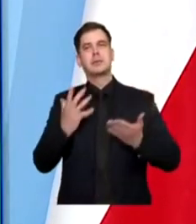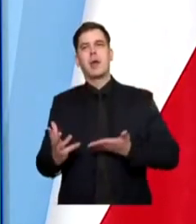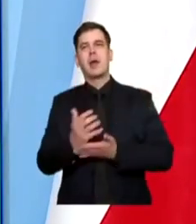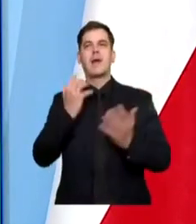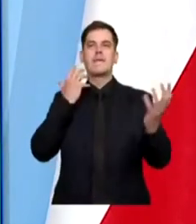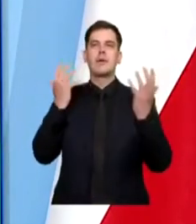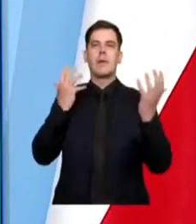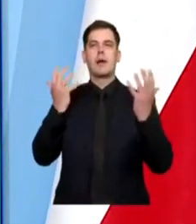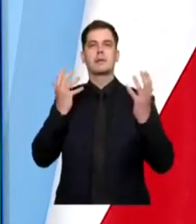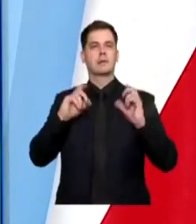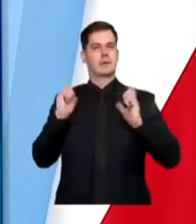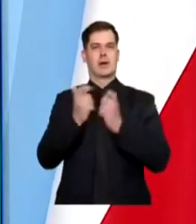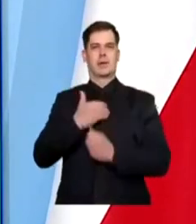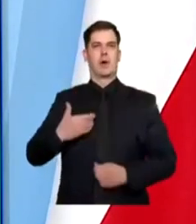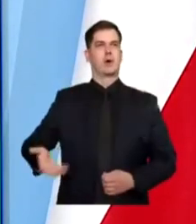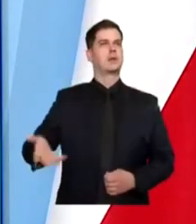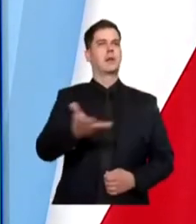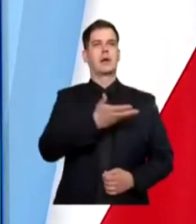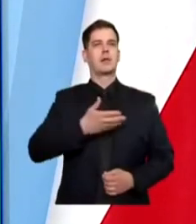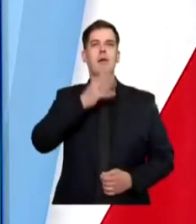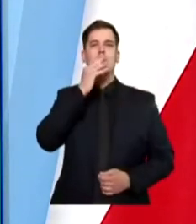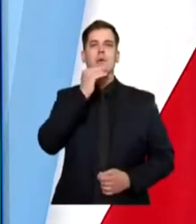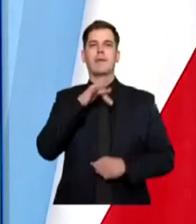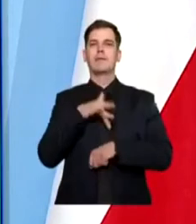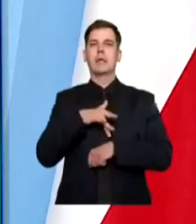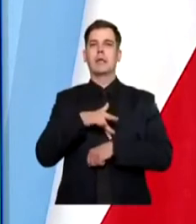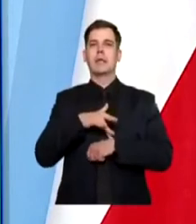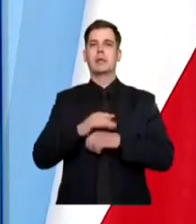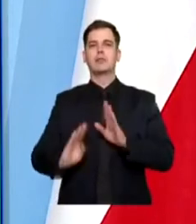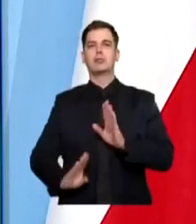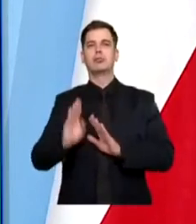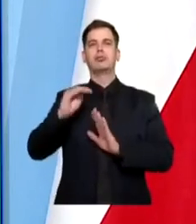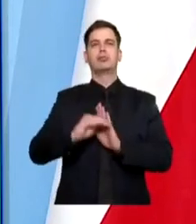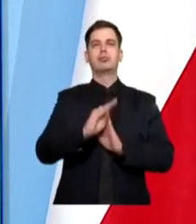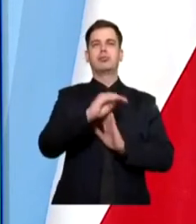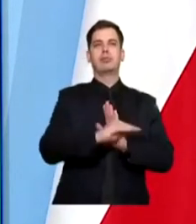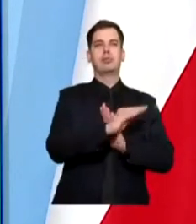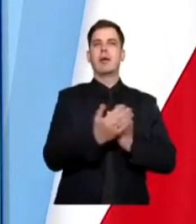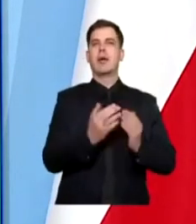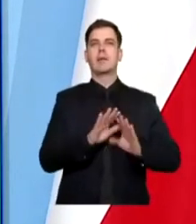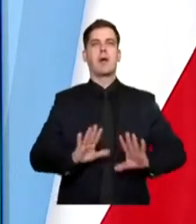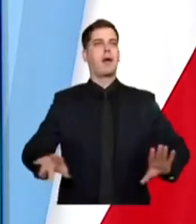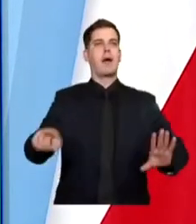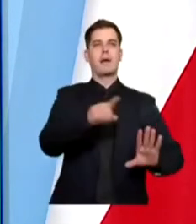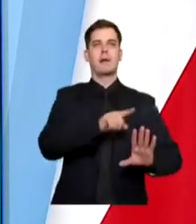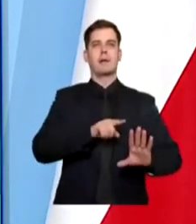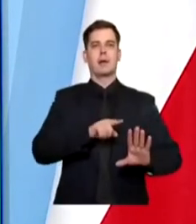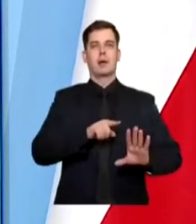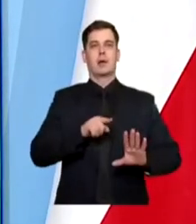informacje o tym, jaki efekt na przebieg epidemii miały